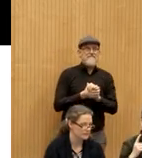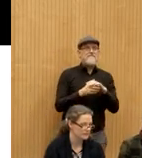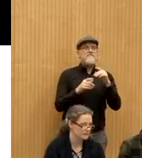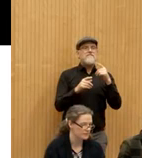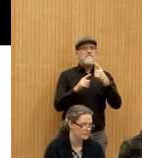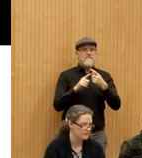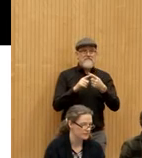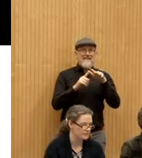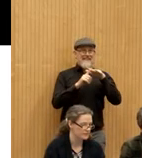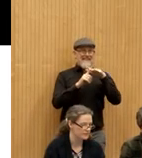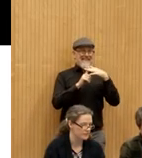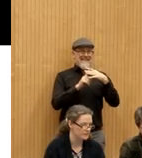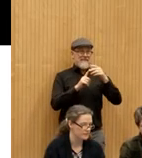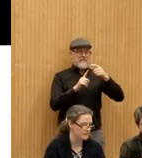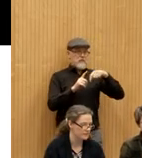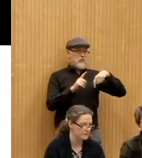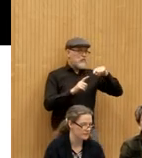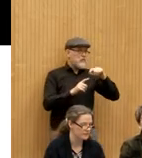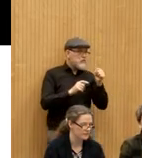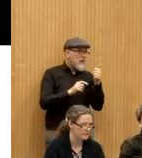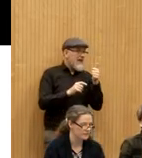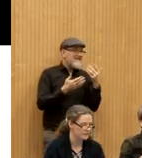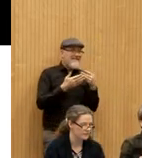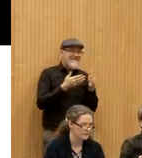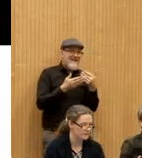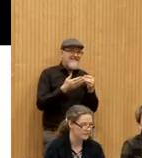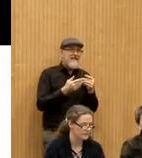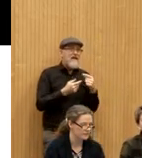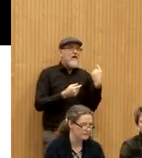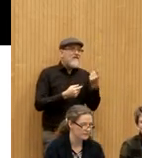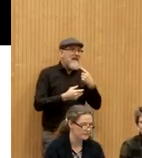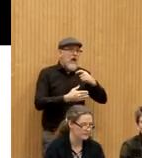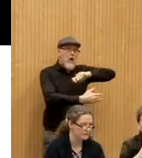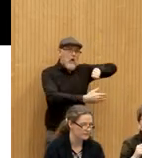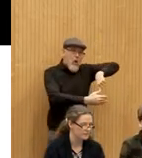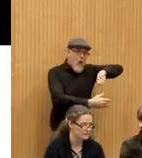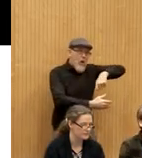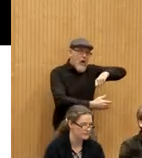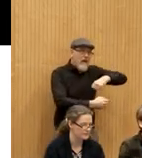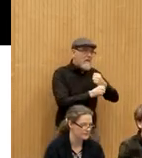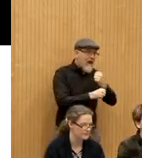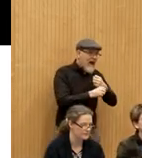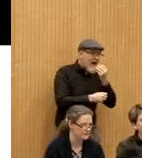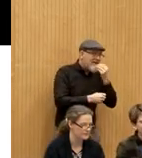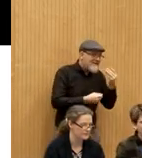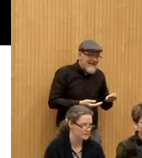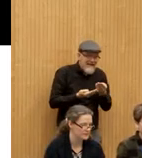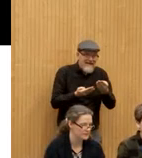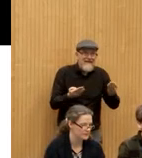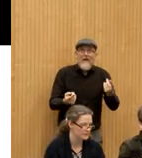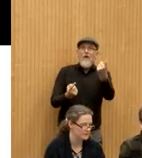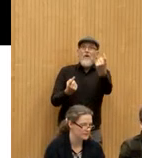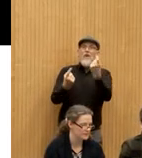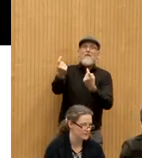erst essen, umsonst kochen und nee, andersrum. Zuerst an wem